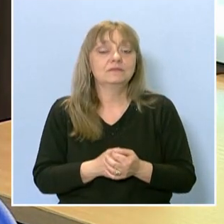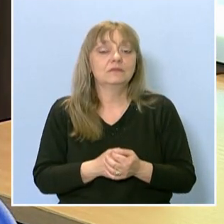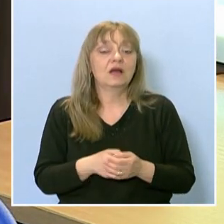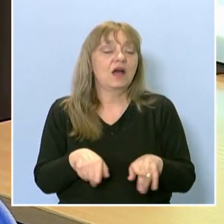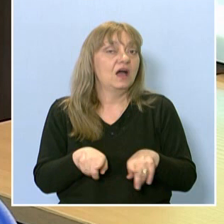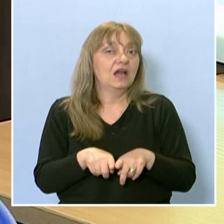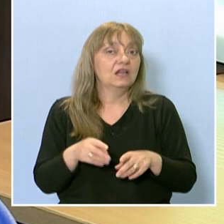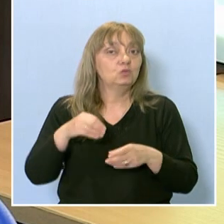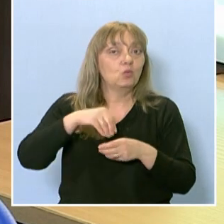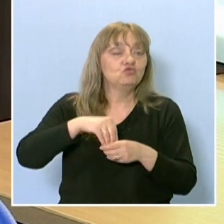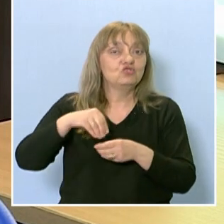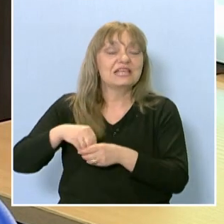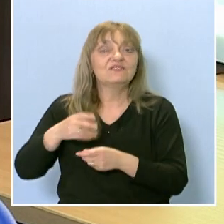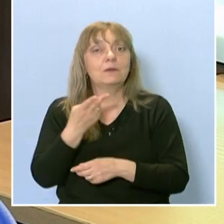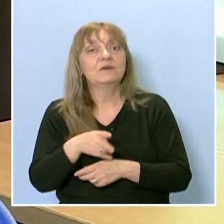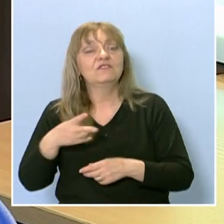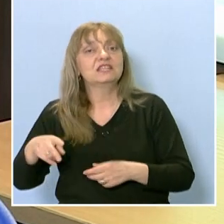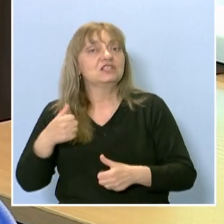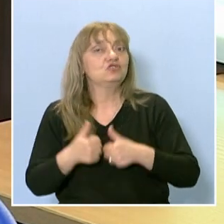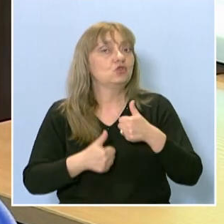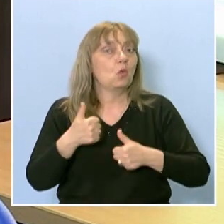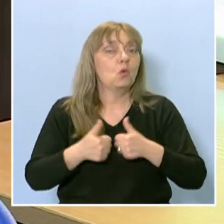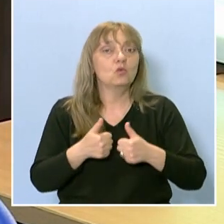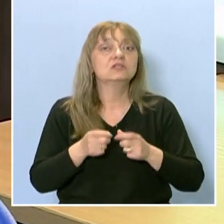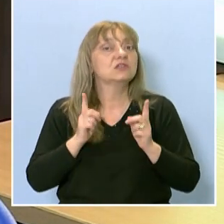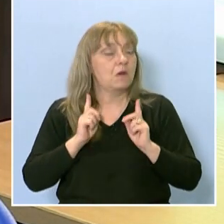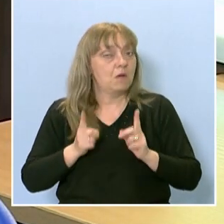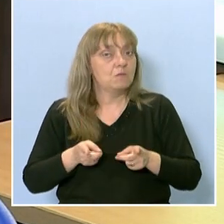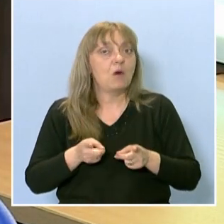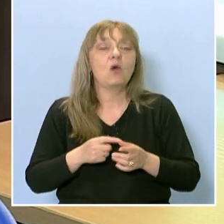като участвам в различни конкурси, мога да